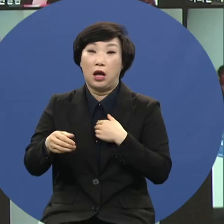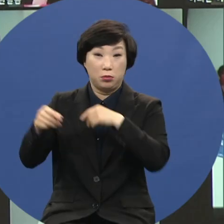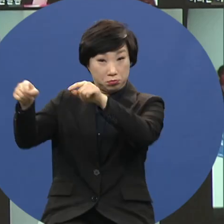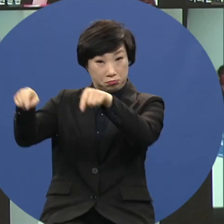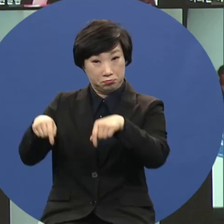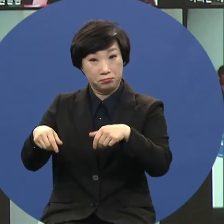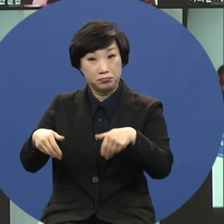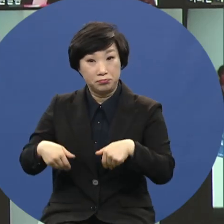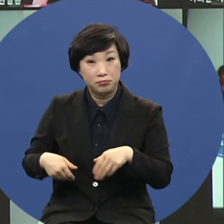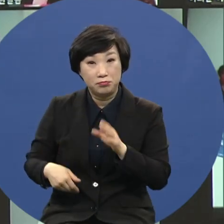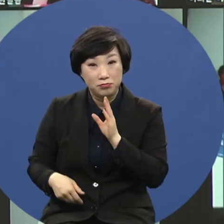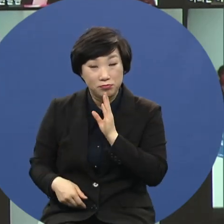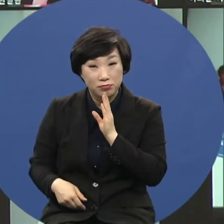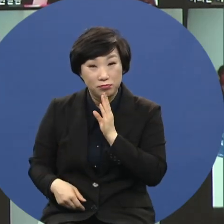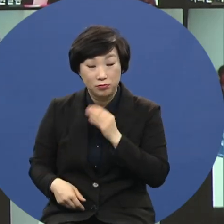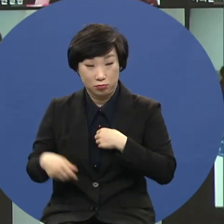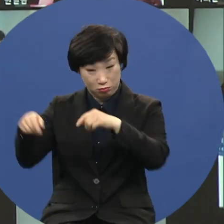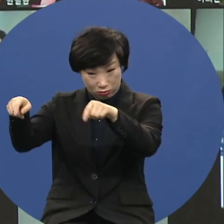되어야 돼.